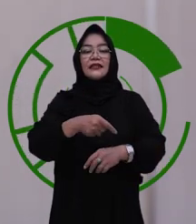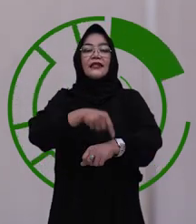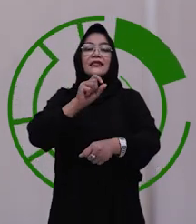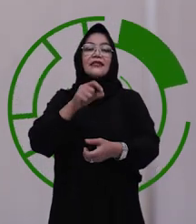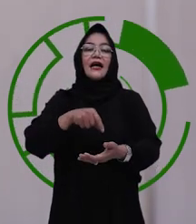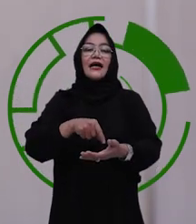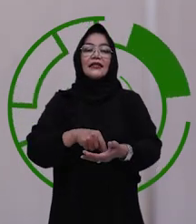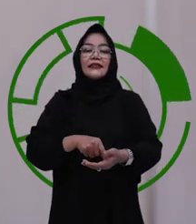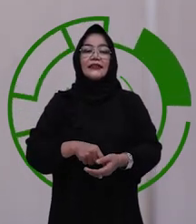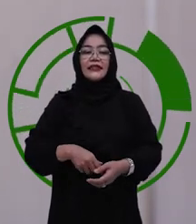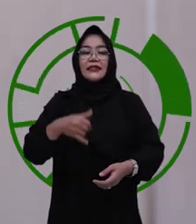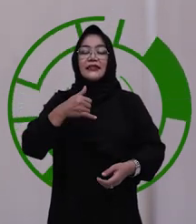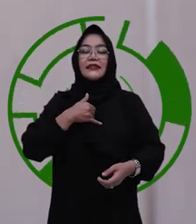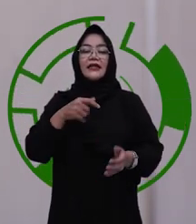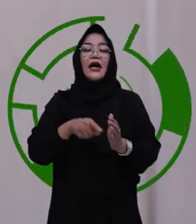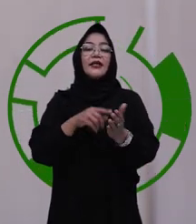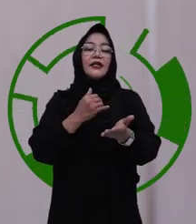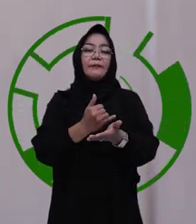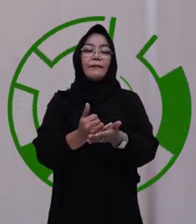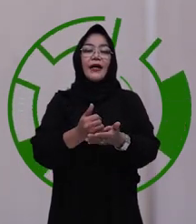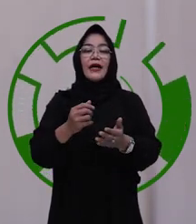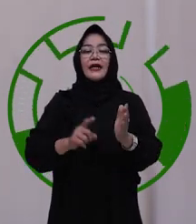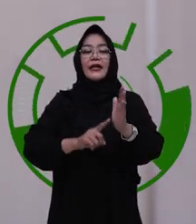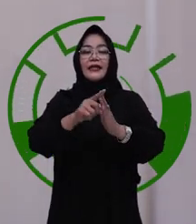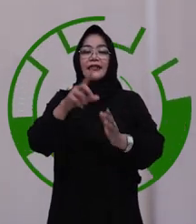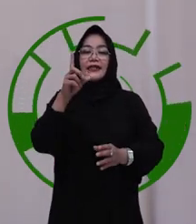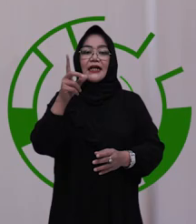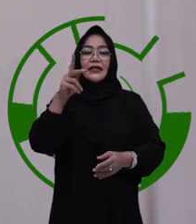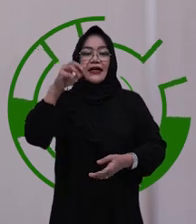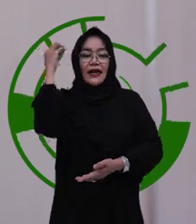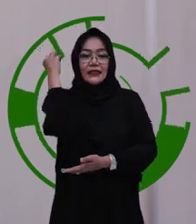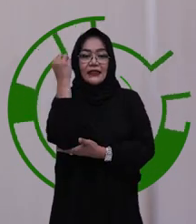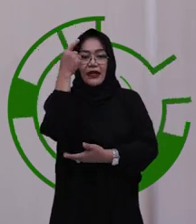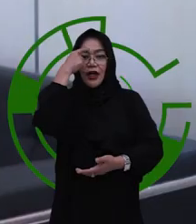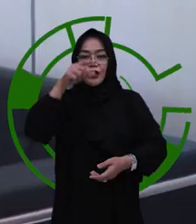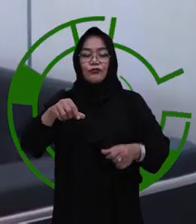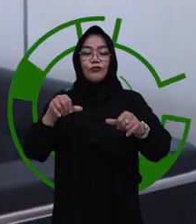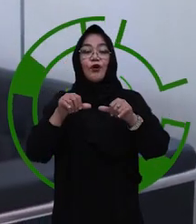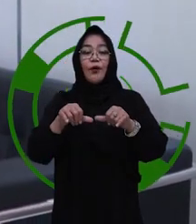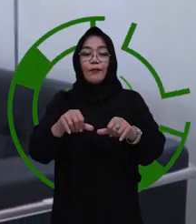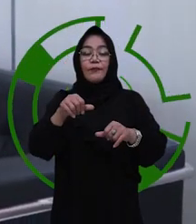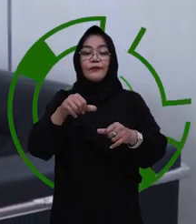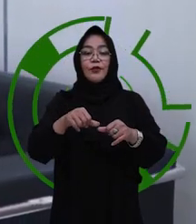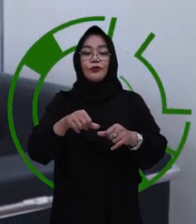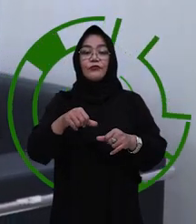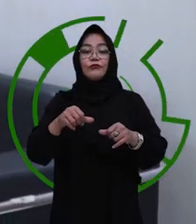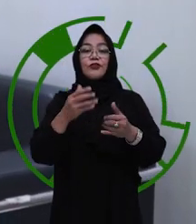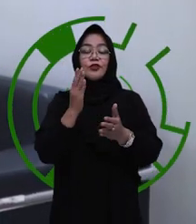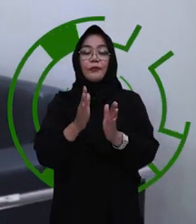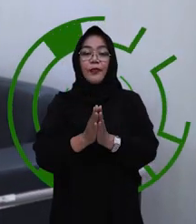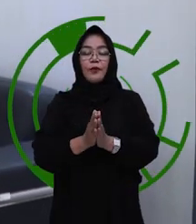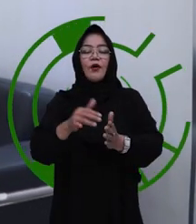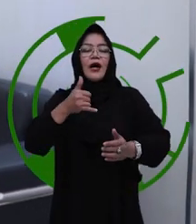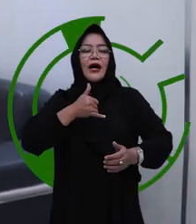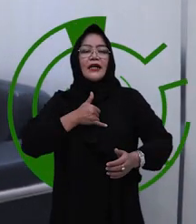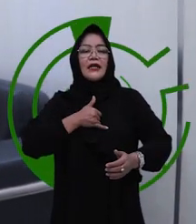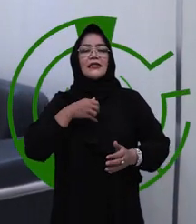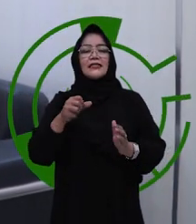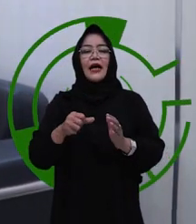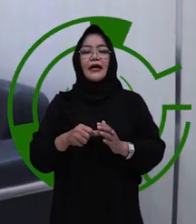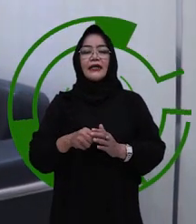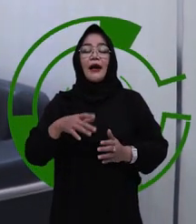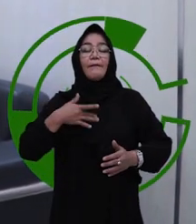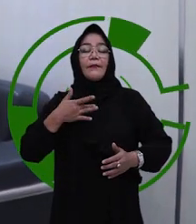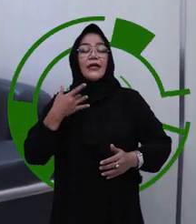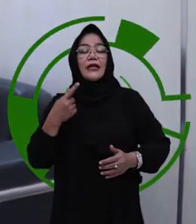Harapan. Saat ini saya di Pengadilan Tinggi DKI Jakarta untuk mengurus permohonan PKS bagi siswa kami. Saya